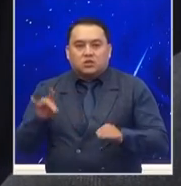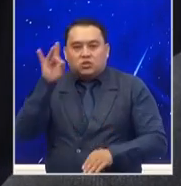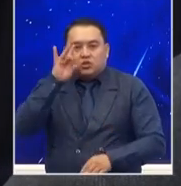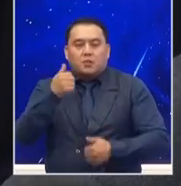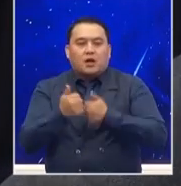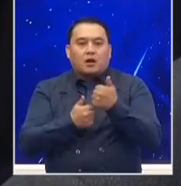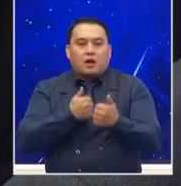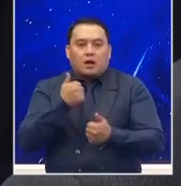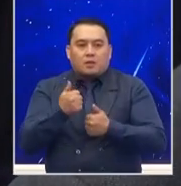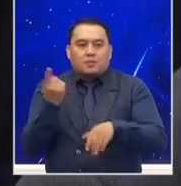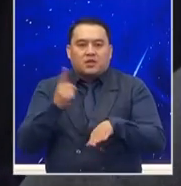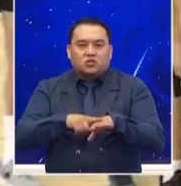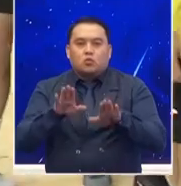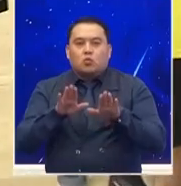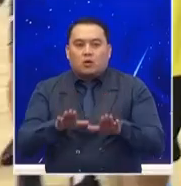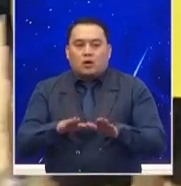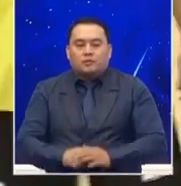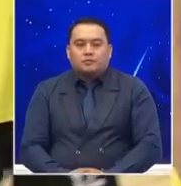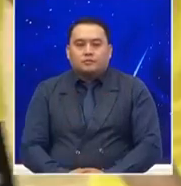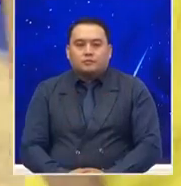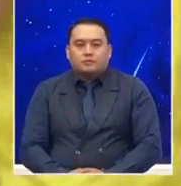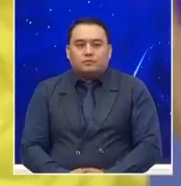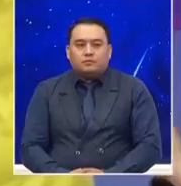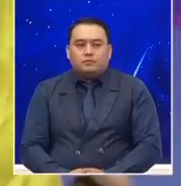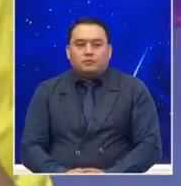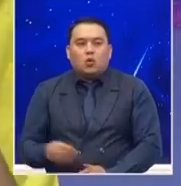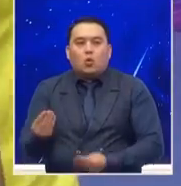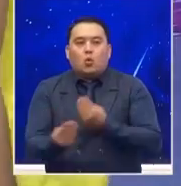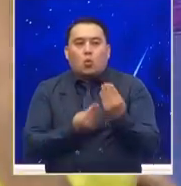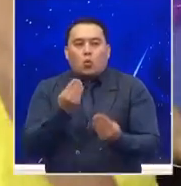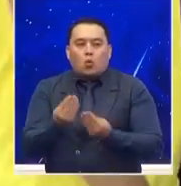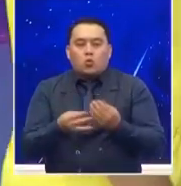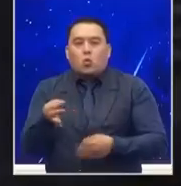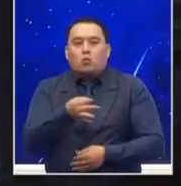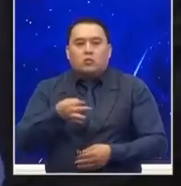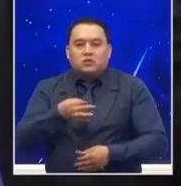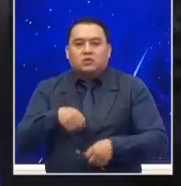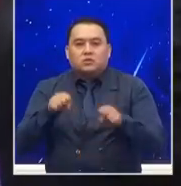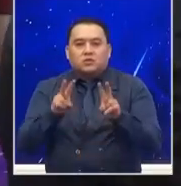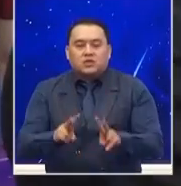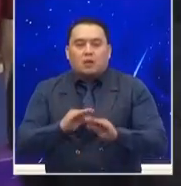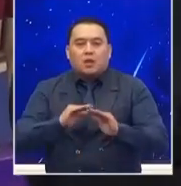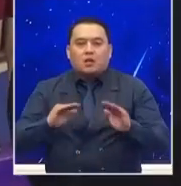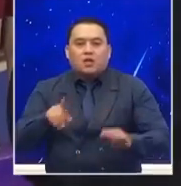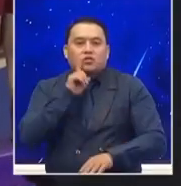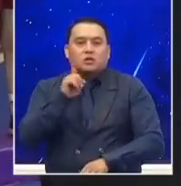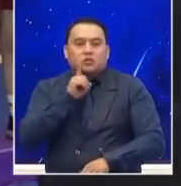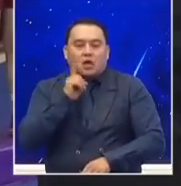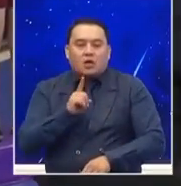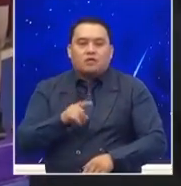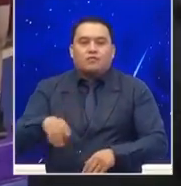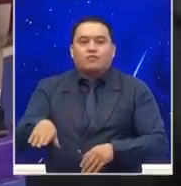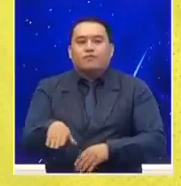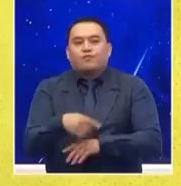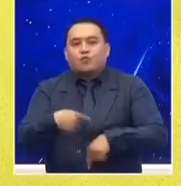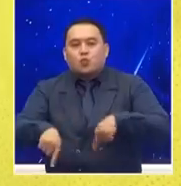чемпионатының ішінде ең алдыңғы қатарда тұрғаны. Бұл күні ойын түрлері бойынша облыстық мамандандырылған балалар және жасөспірімдер спорт мектебінің жағажай